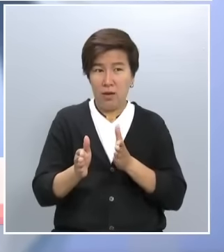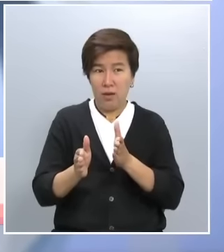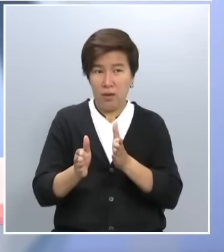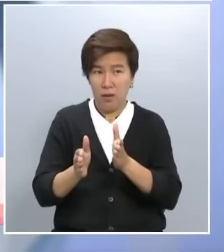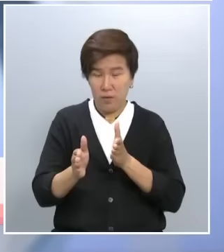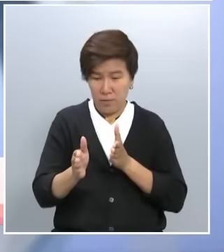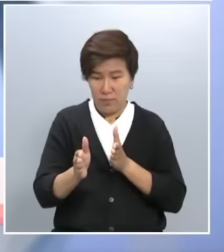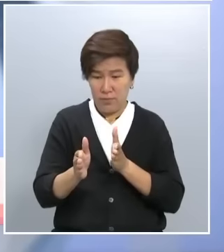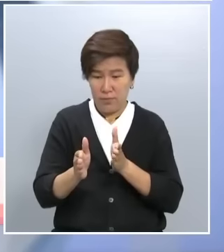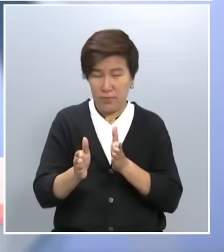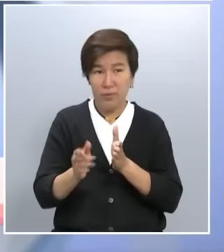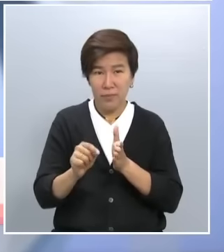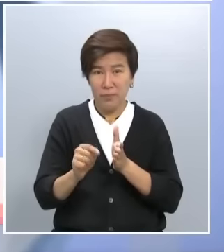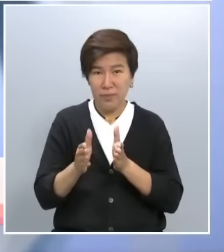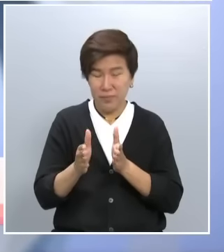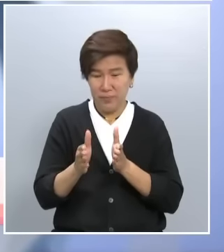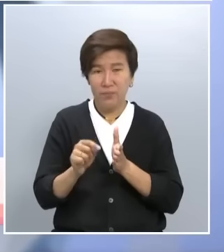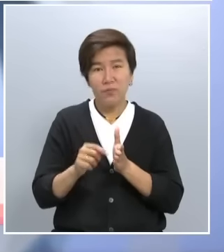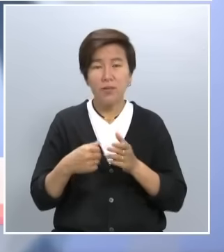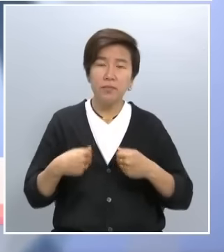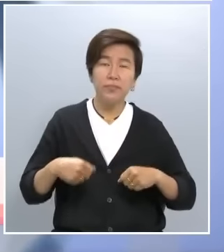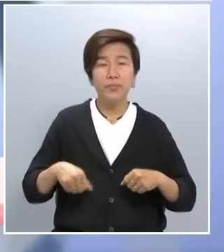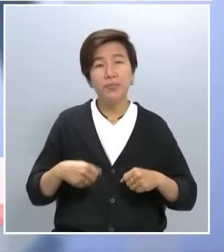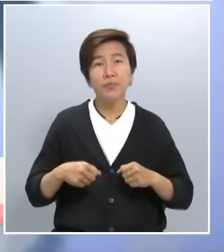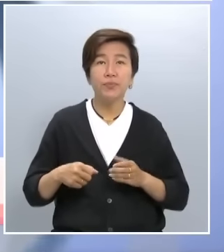งขึ้นทางขวาเอาอะไรสาดไม่รู้แต่เ